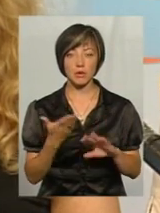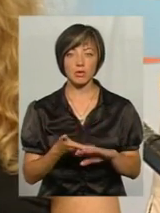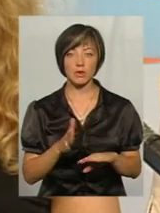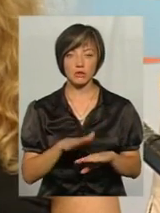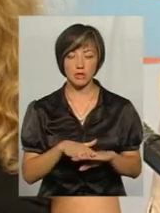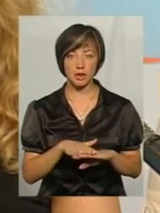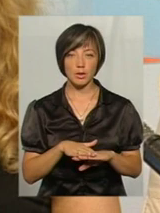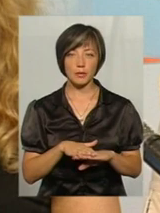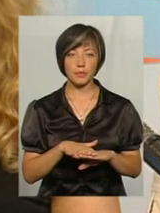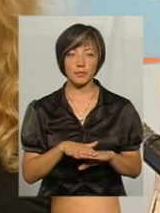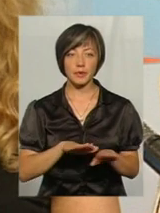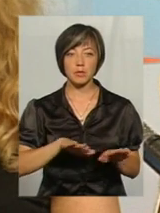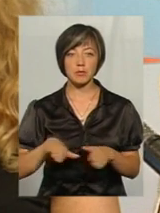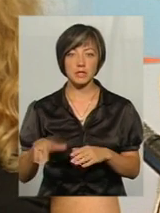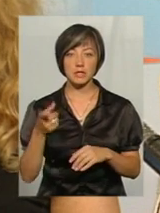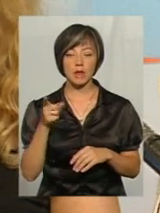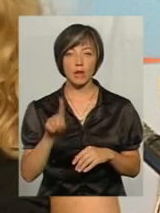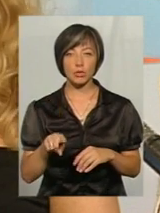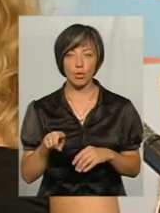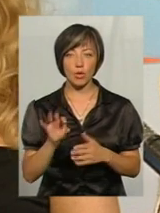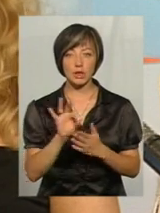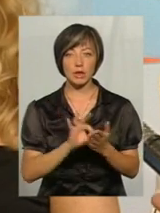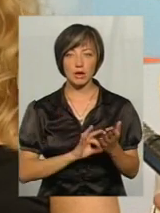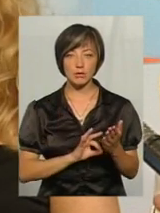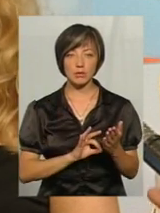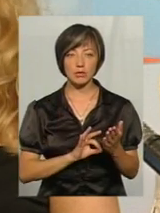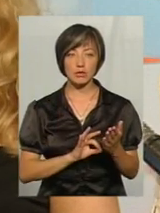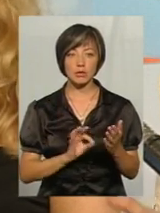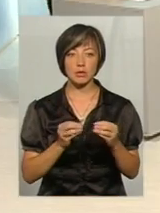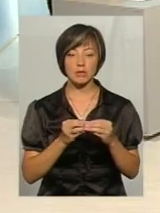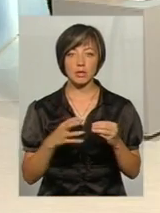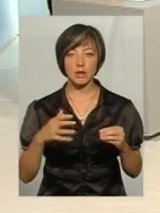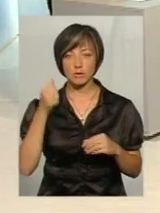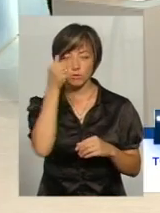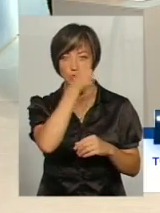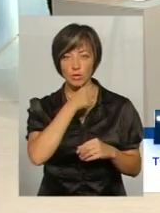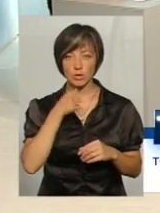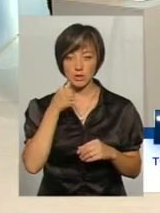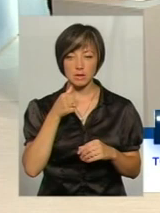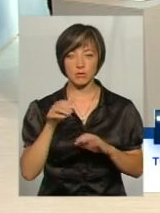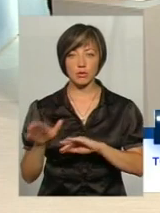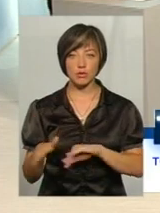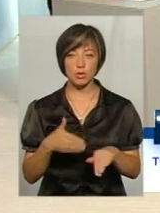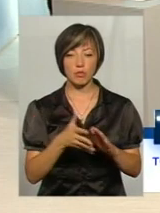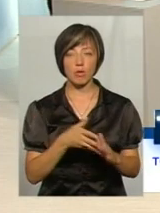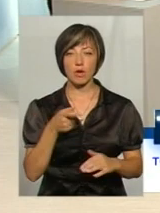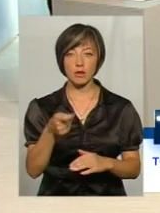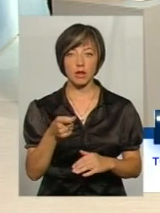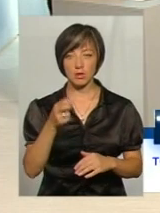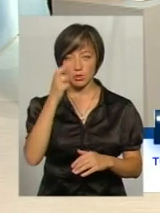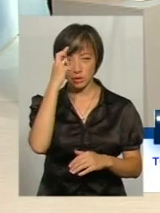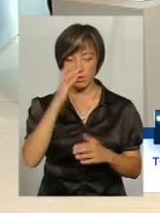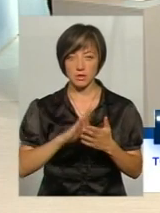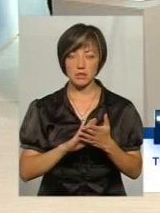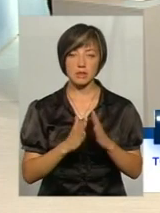важкий. Після того одразу ми її в 15-му році, це вже 15-й рік прийшов, подали на державний